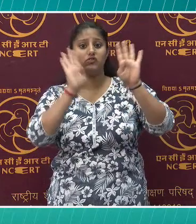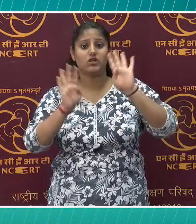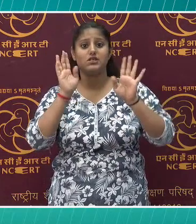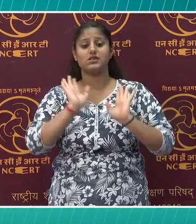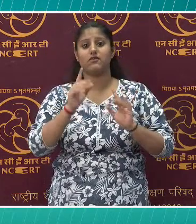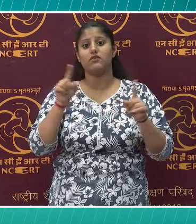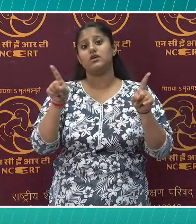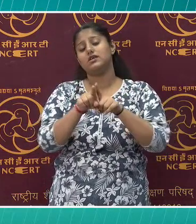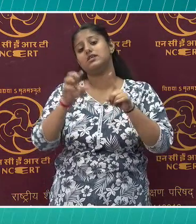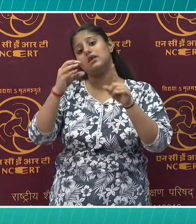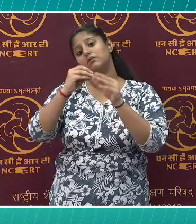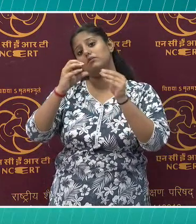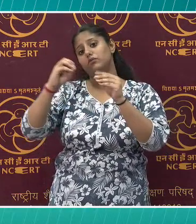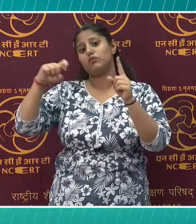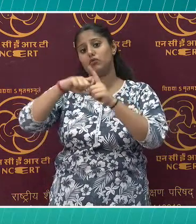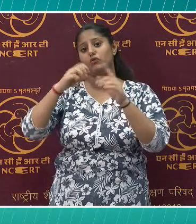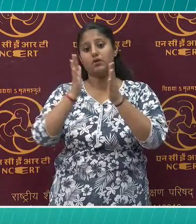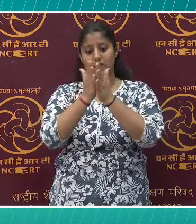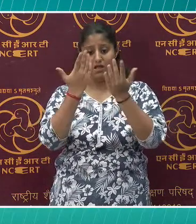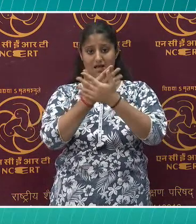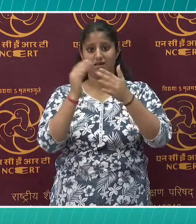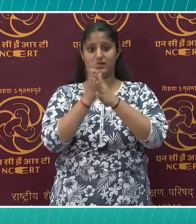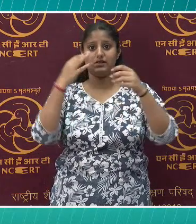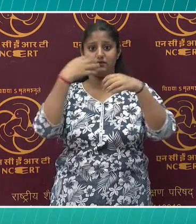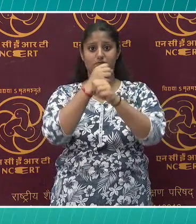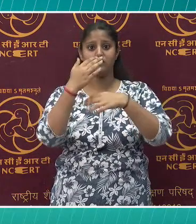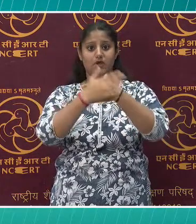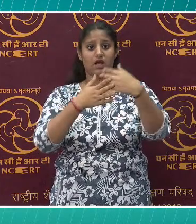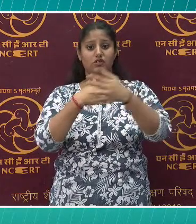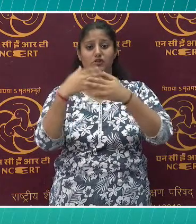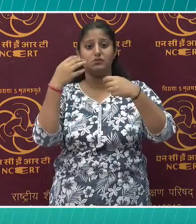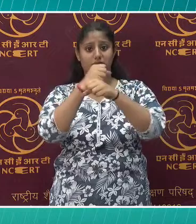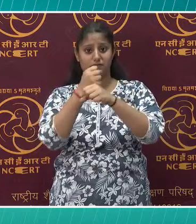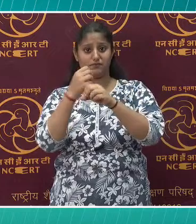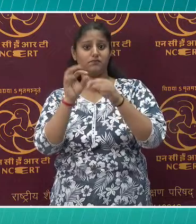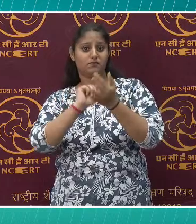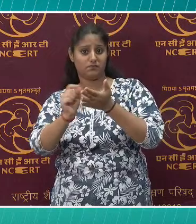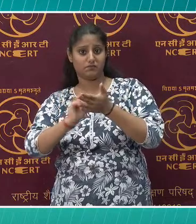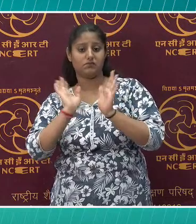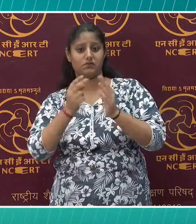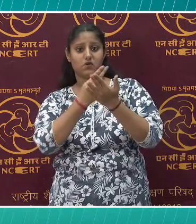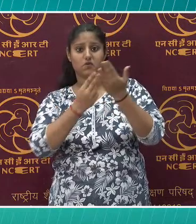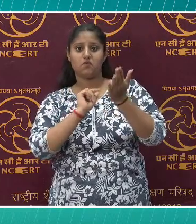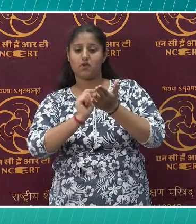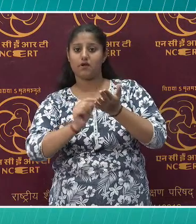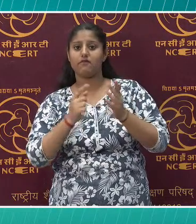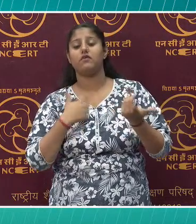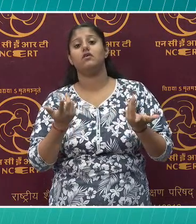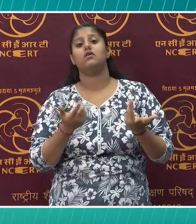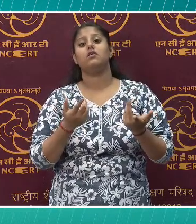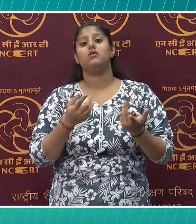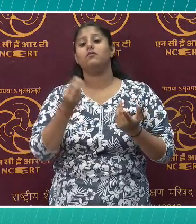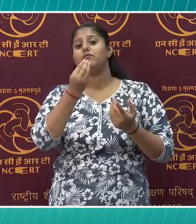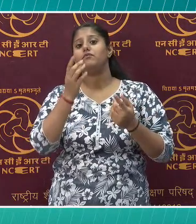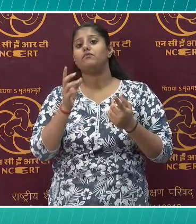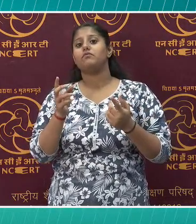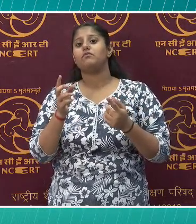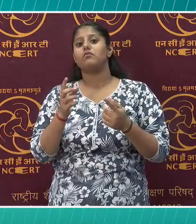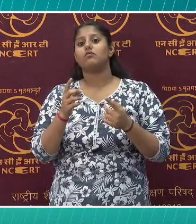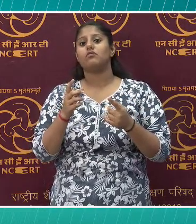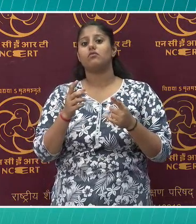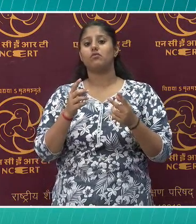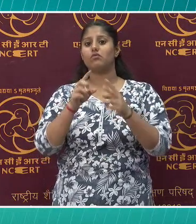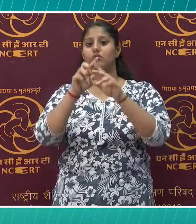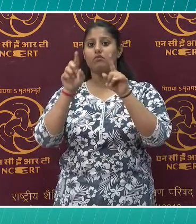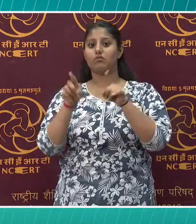ऐसे हस्त मुद्राएं दी हैं, जैसे उत्संग, शिवलिंग। हाँ, उसके बाद आप देखेंगे कि गरुड़, हाँ,